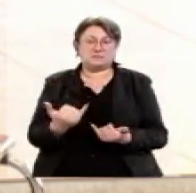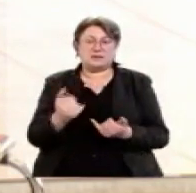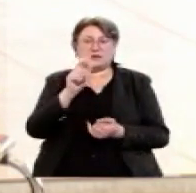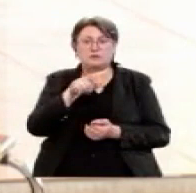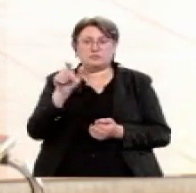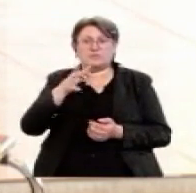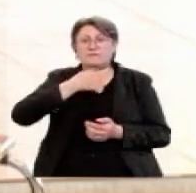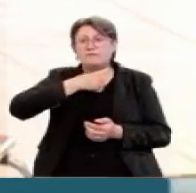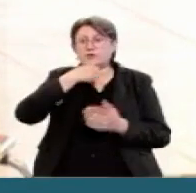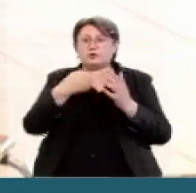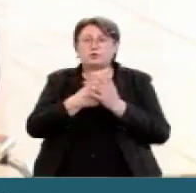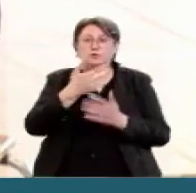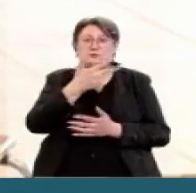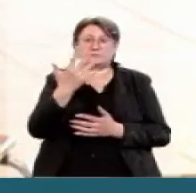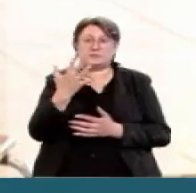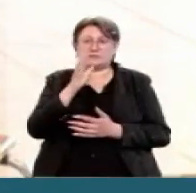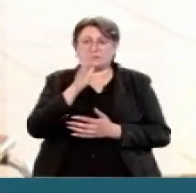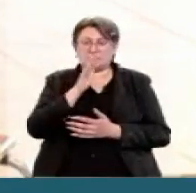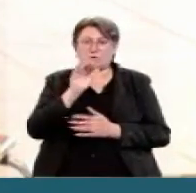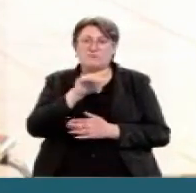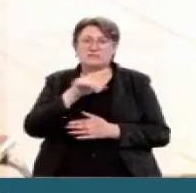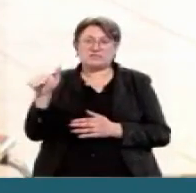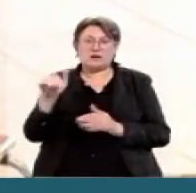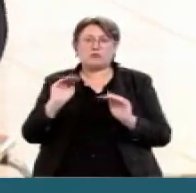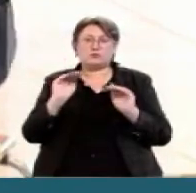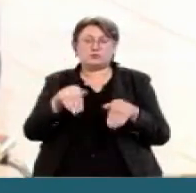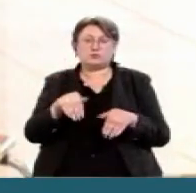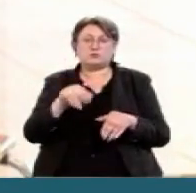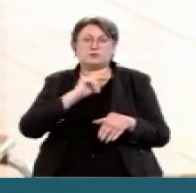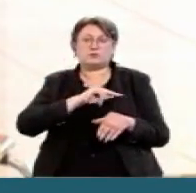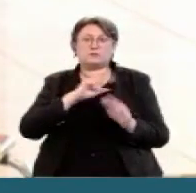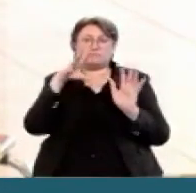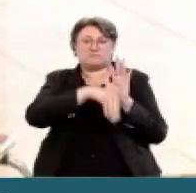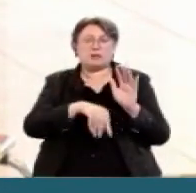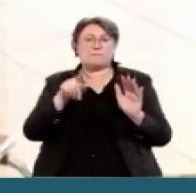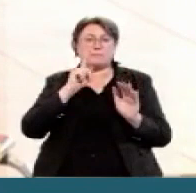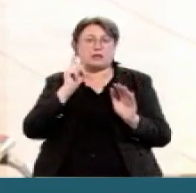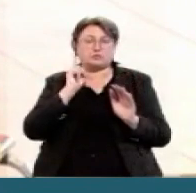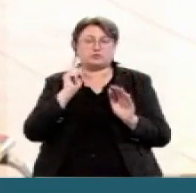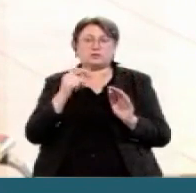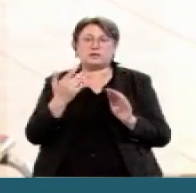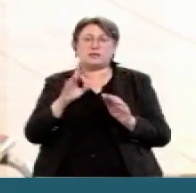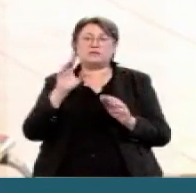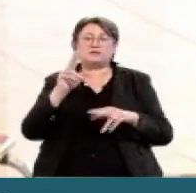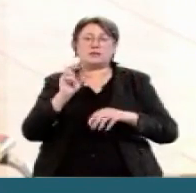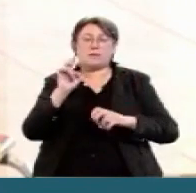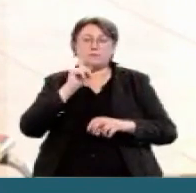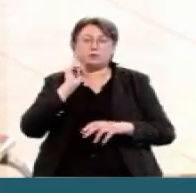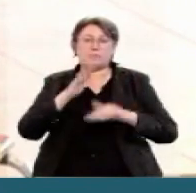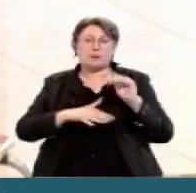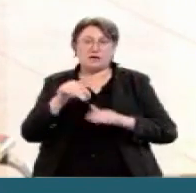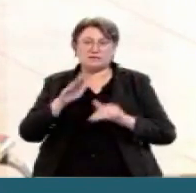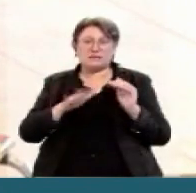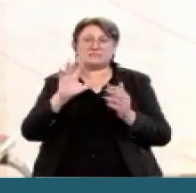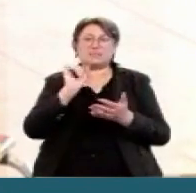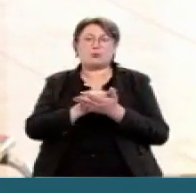азаматтар ресми түрде жастар санатына кіреді. Осылайша олар жастар практикасы, дипломмен ауылға сыңды мемлекеттік бағдарламалар арқылы жұмысқа